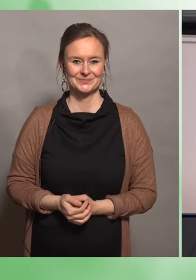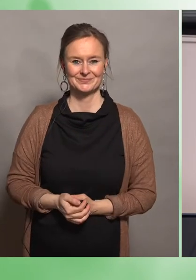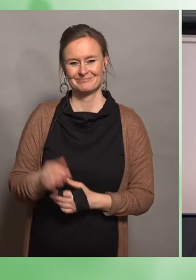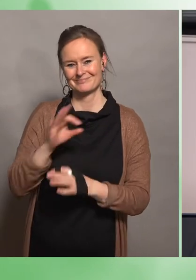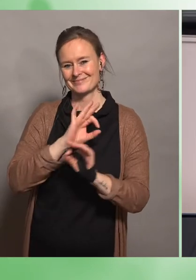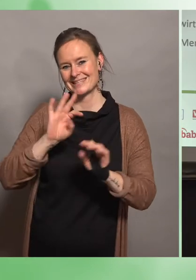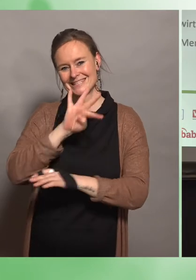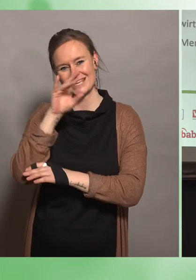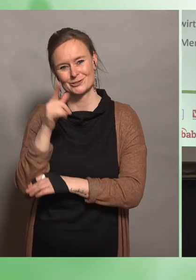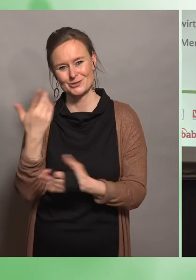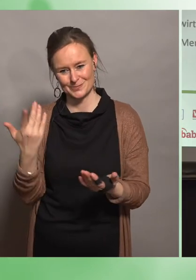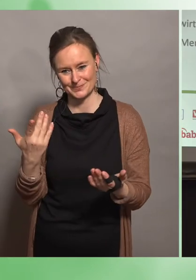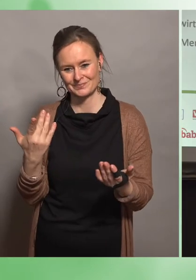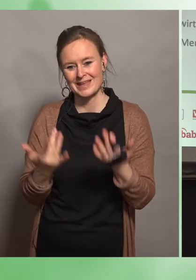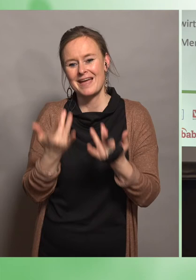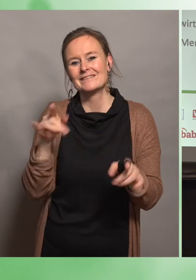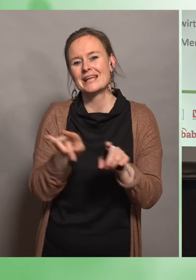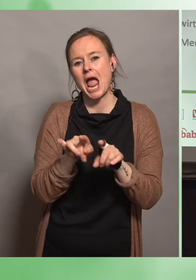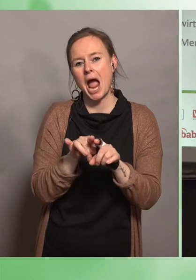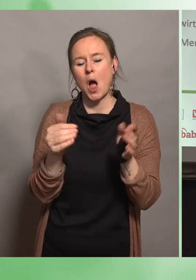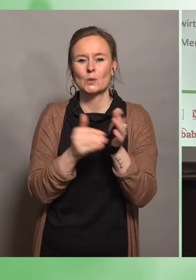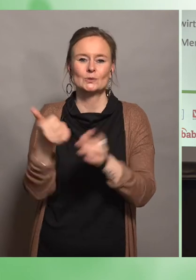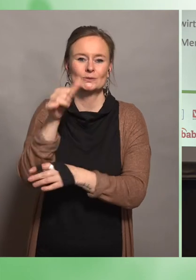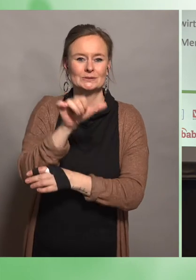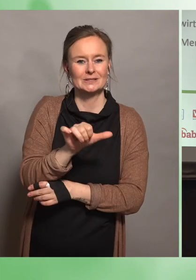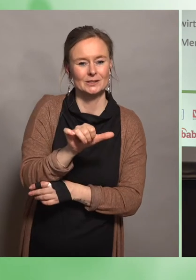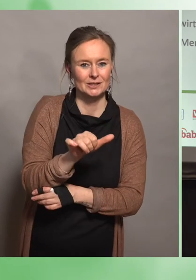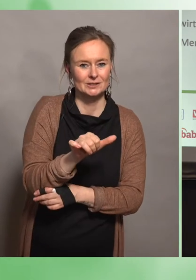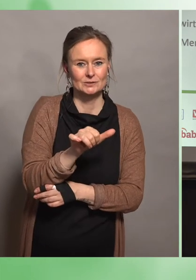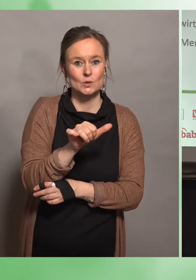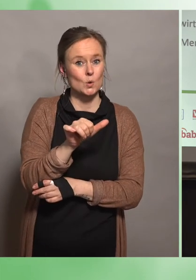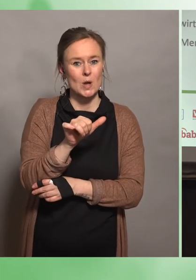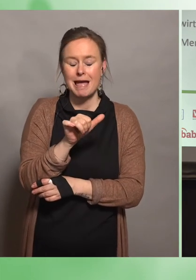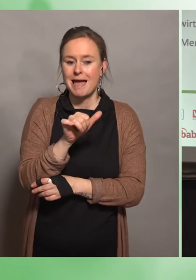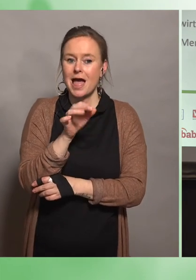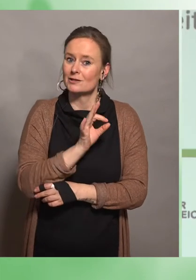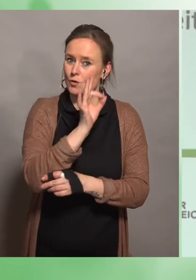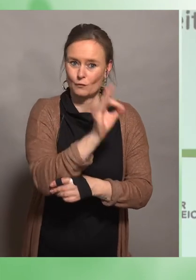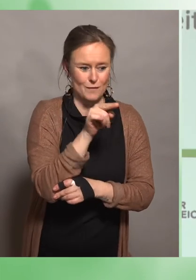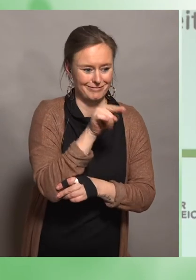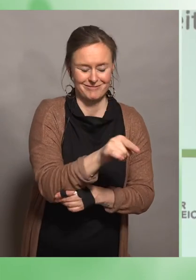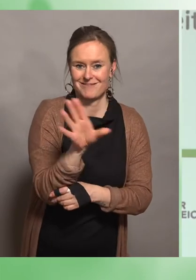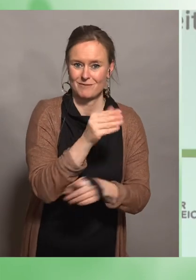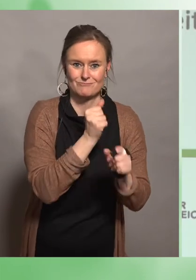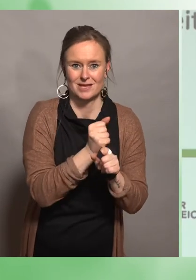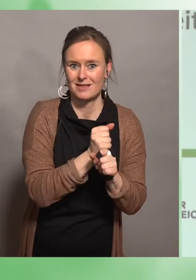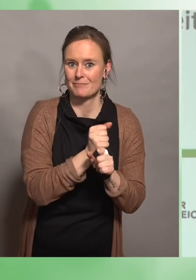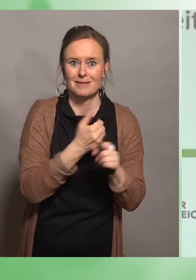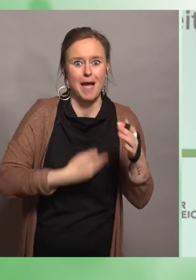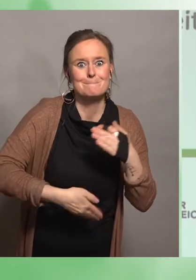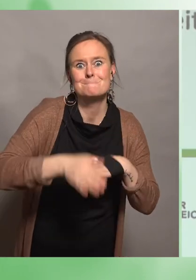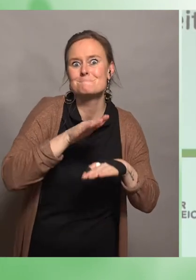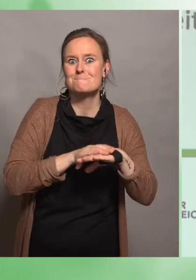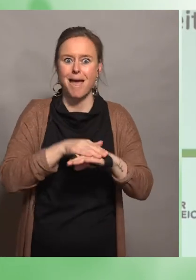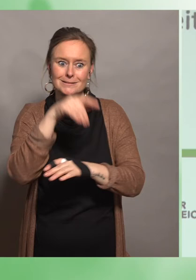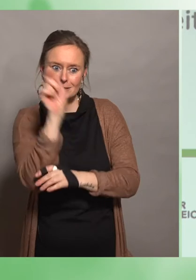auch noch eine Anekdote. Es gibt für ihn nichts Schlimmeres, als wenn das Auto kaputt ist. Ja. Dann ist der Tag gelaufen, da können wir alle